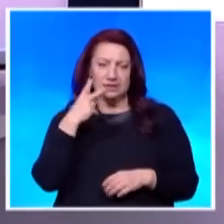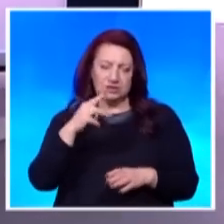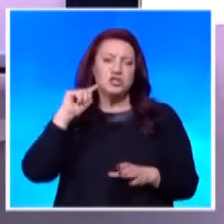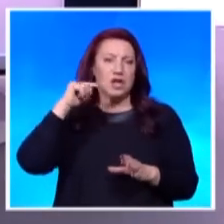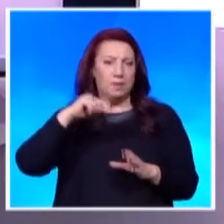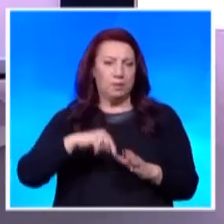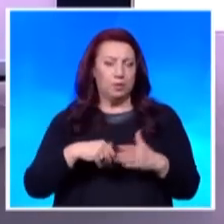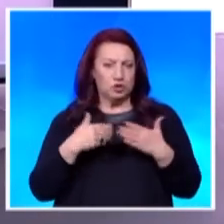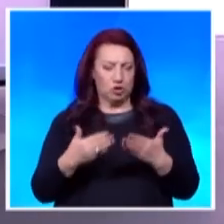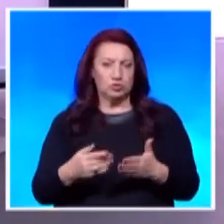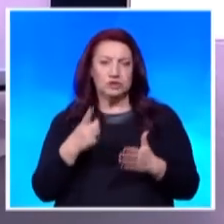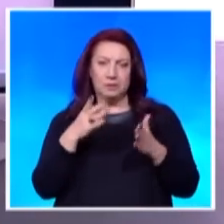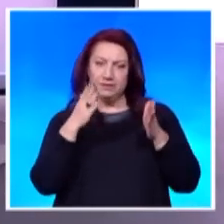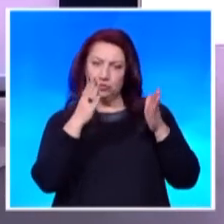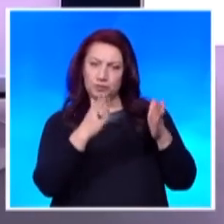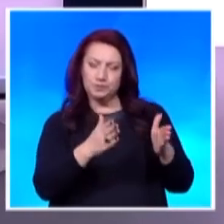Неткова. Първо към